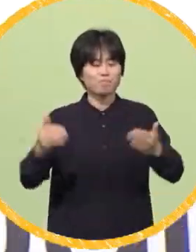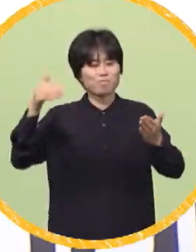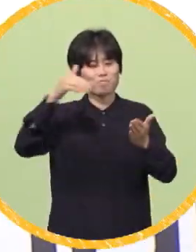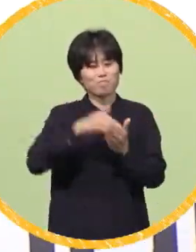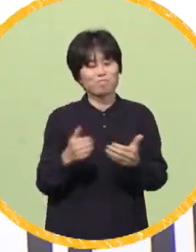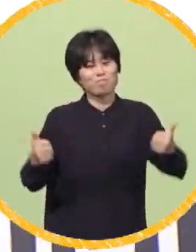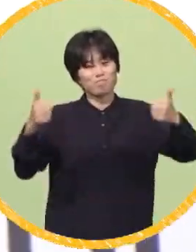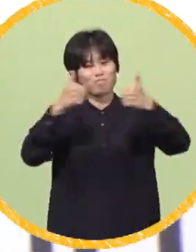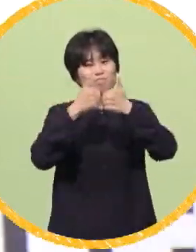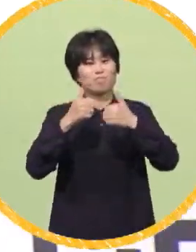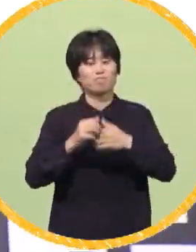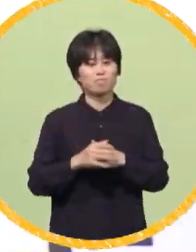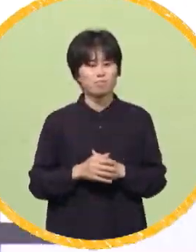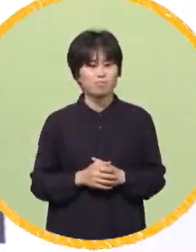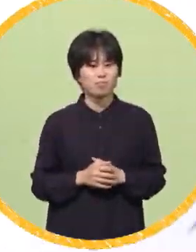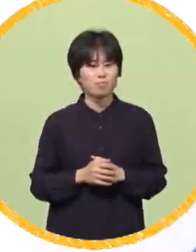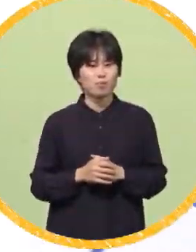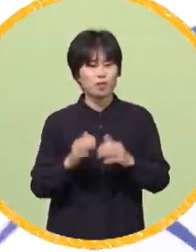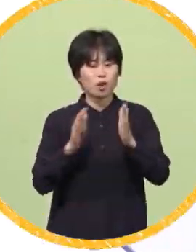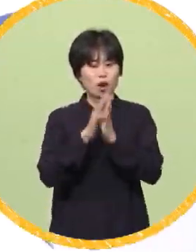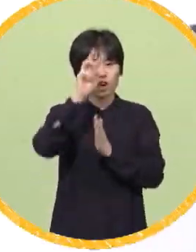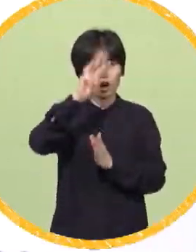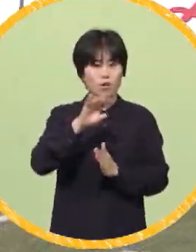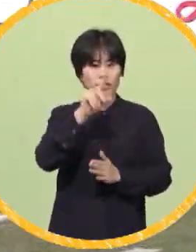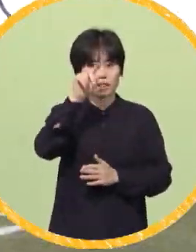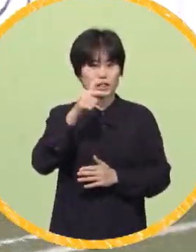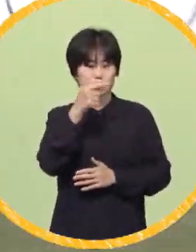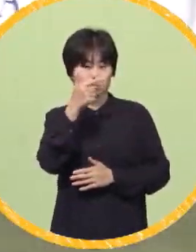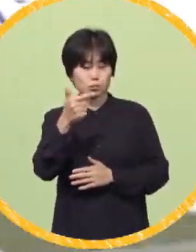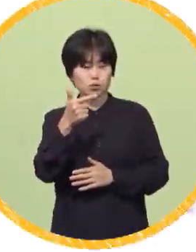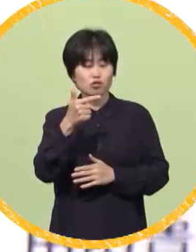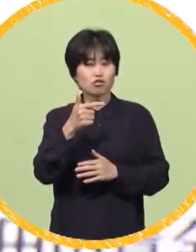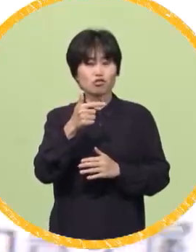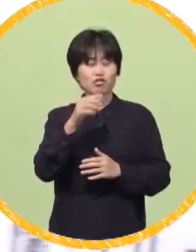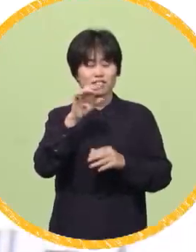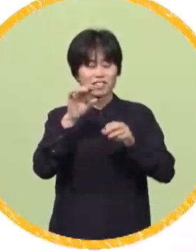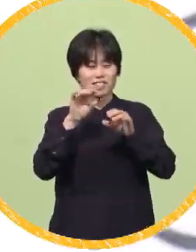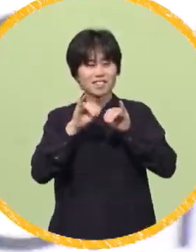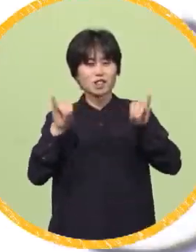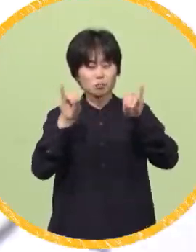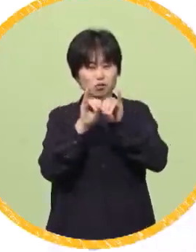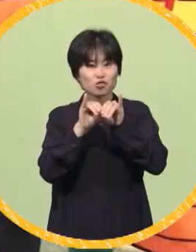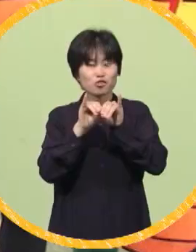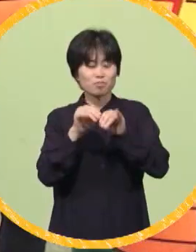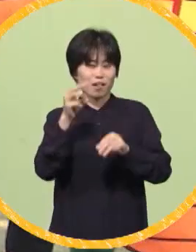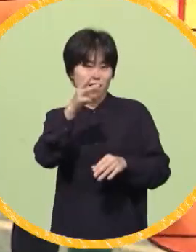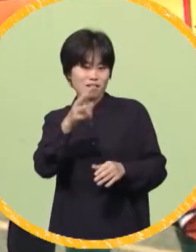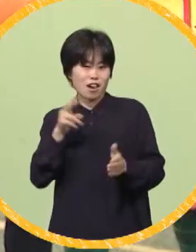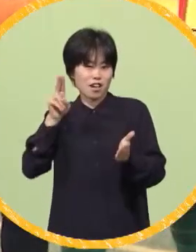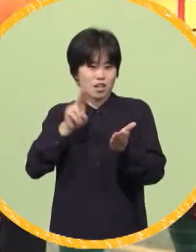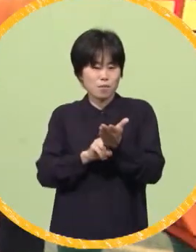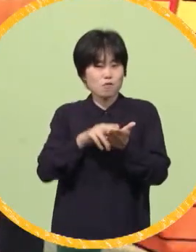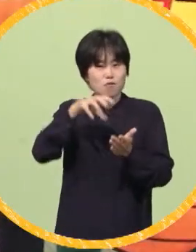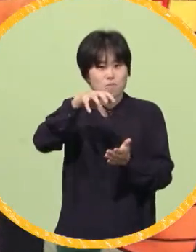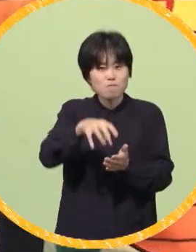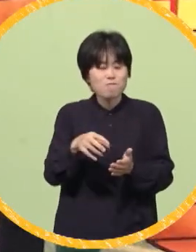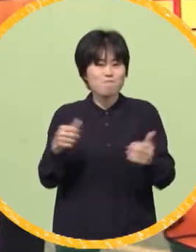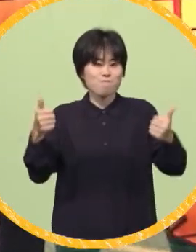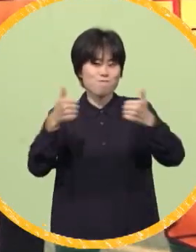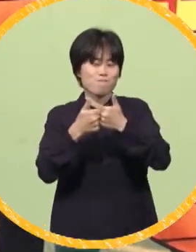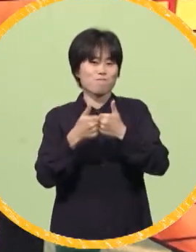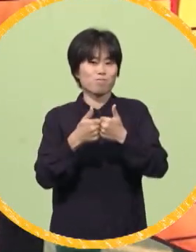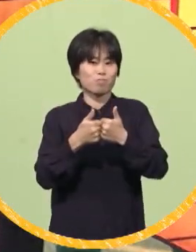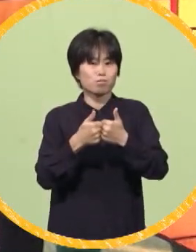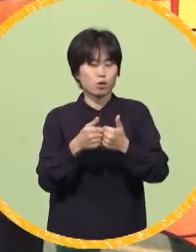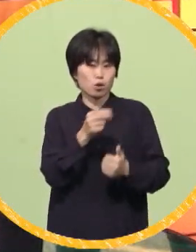ルラウンド。神奈川県のチーム、ブエンカンビオ横浜が3位決定戦に登場します。